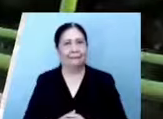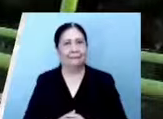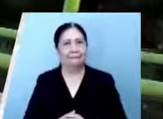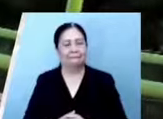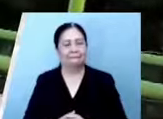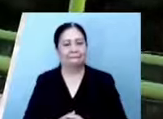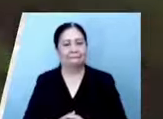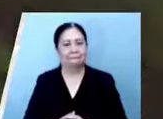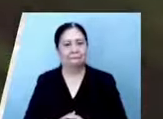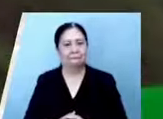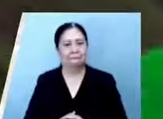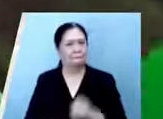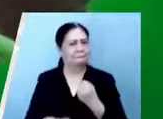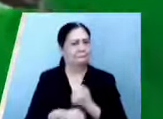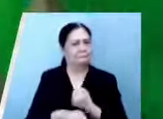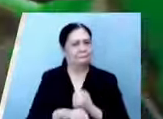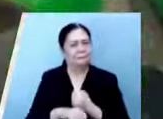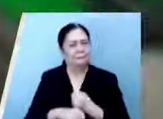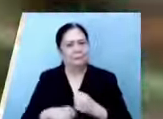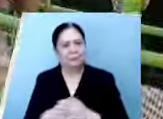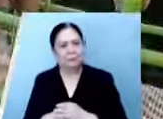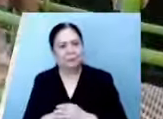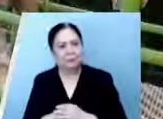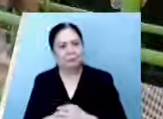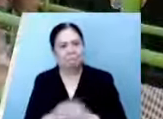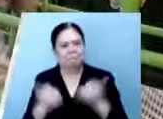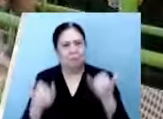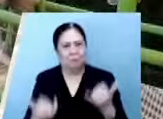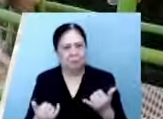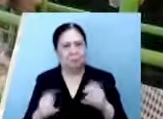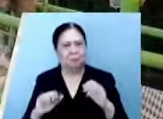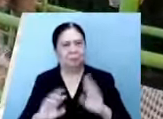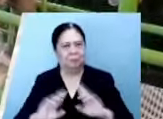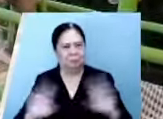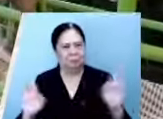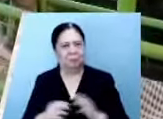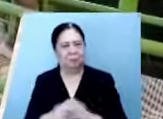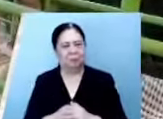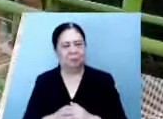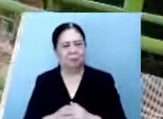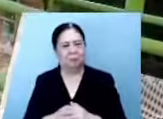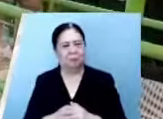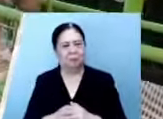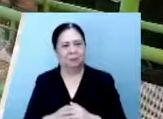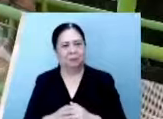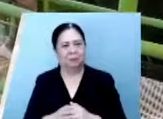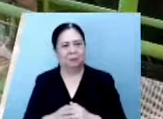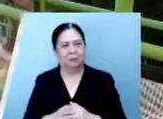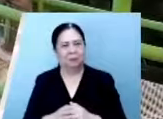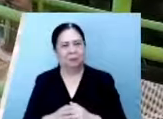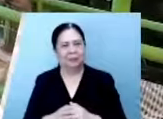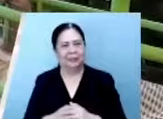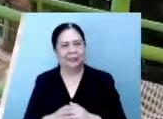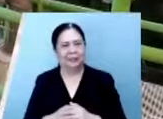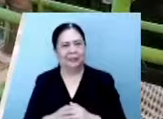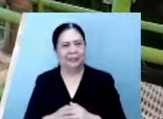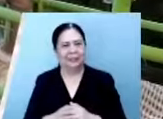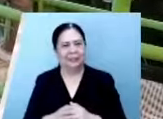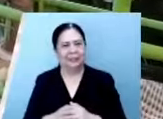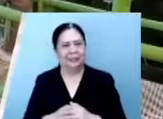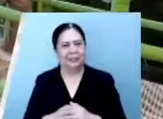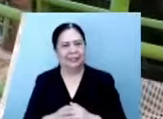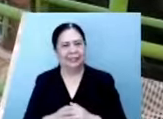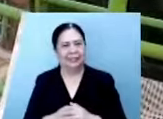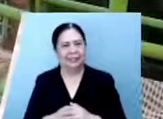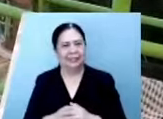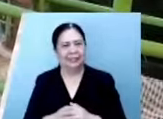Ah! Ang hirap, pare. It's now or never. Let's change the game. And freaking... try. Game